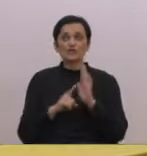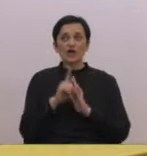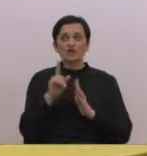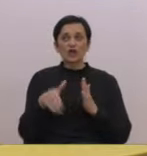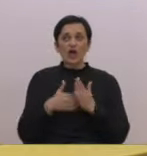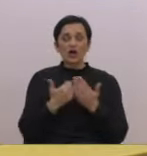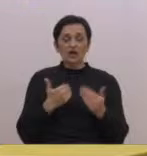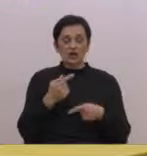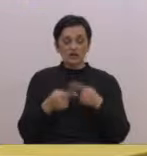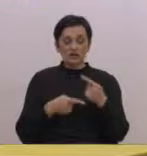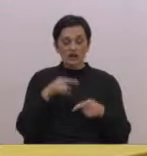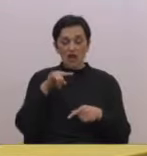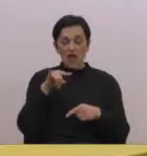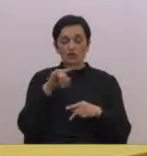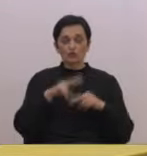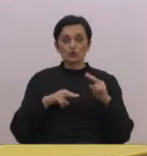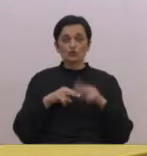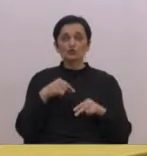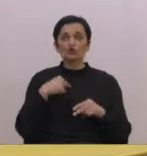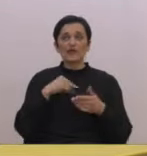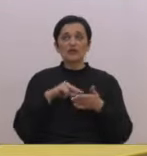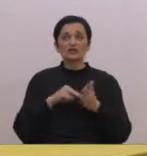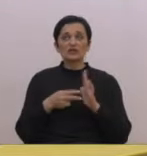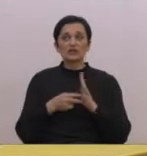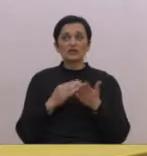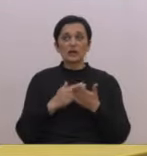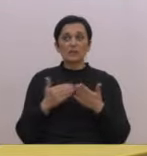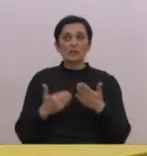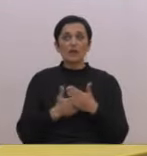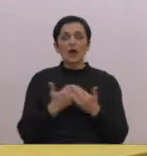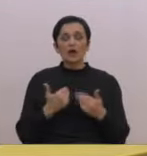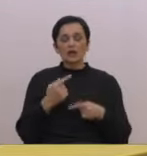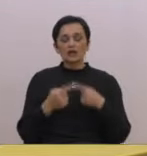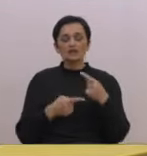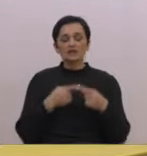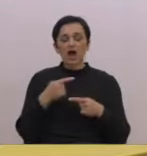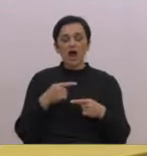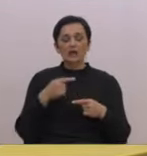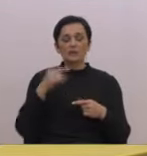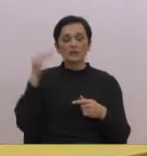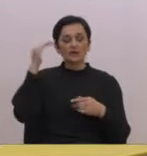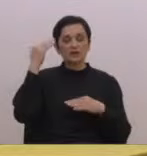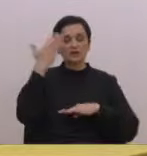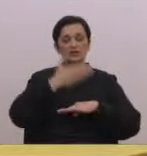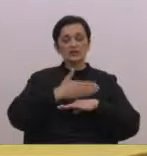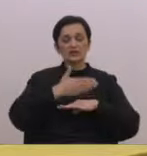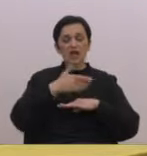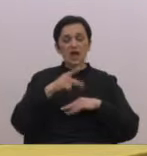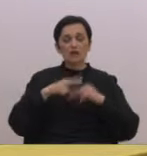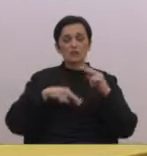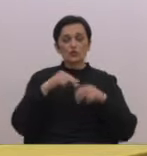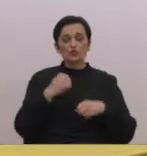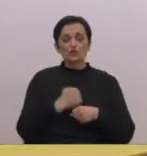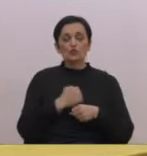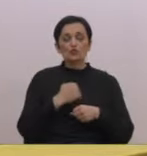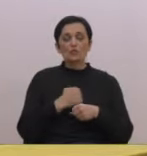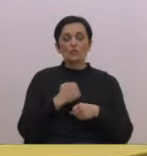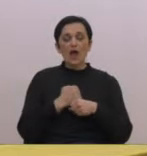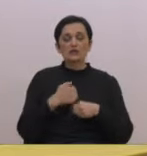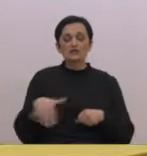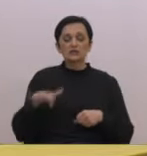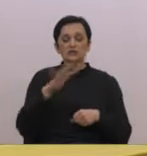Talamedro Aeroport, Chenebloba, Chuen Guax Vegmaši, Ahal, Talamedro Terminal, Chenebloba, Mestis Municipalitatea, Getahovitro,